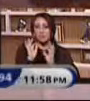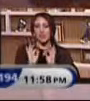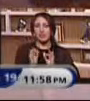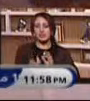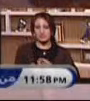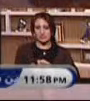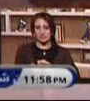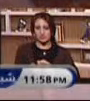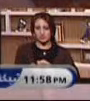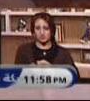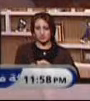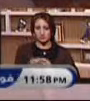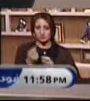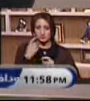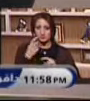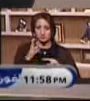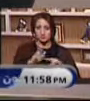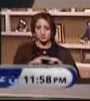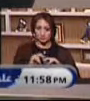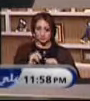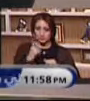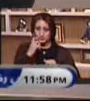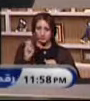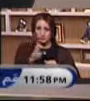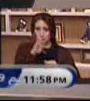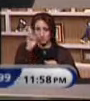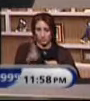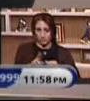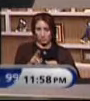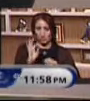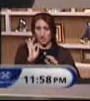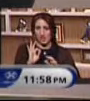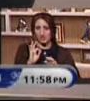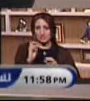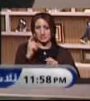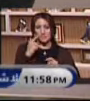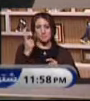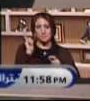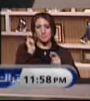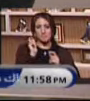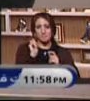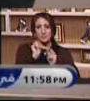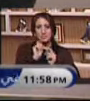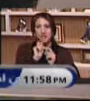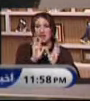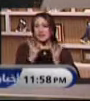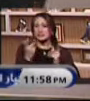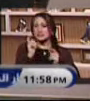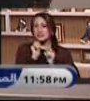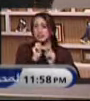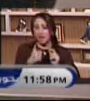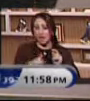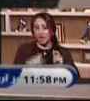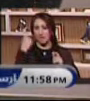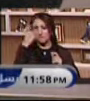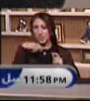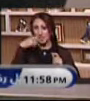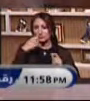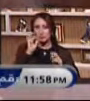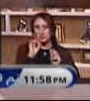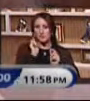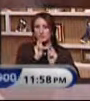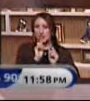اين؟ مسؤوليه. طب اذا اردت ان اسال عن الروشتة للعلاج من قساوه القلب مولانا يعني الوسائل العلاجيه حضرتك